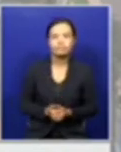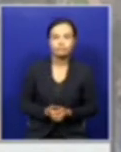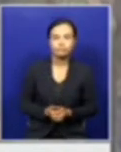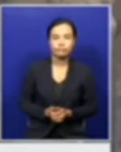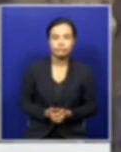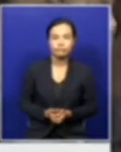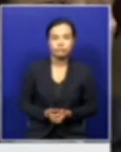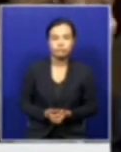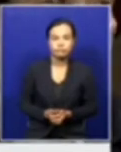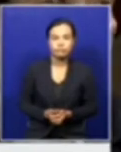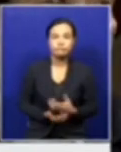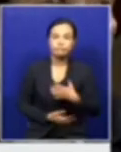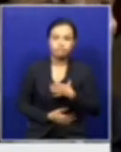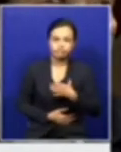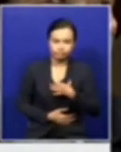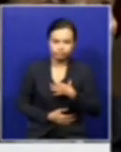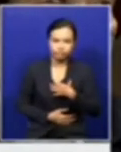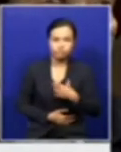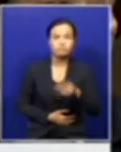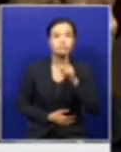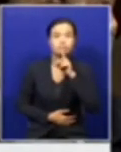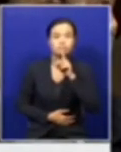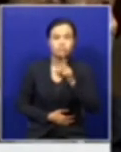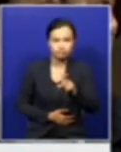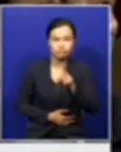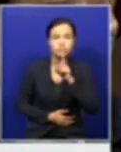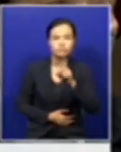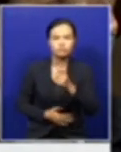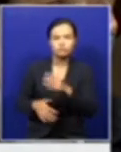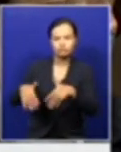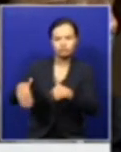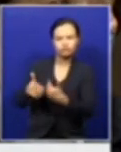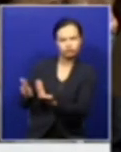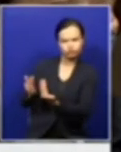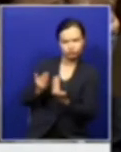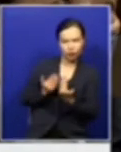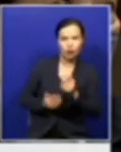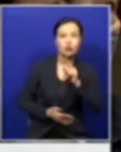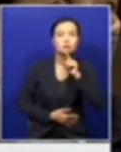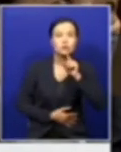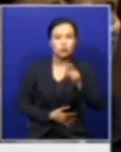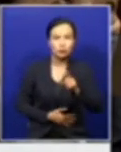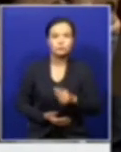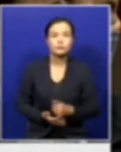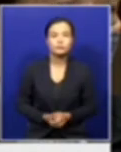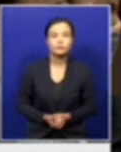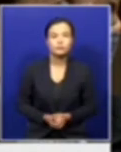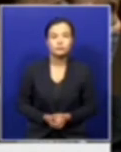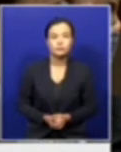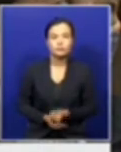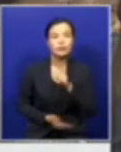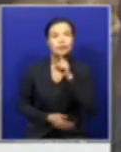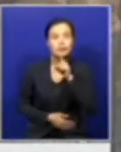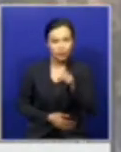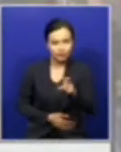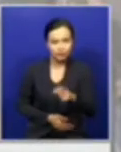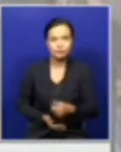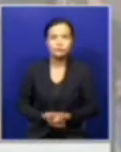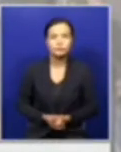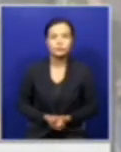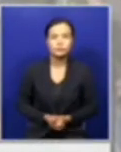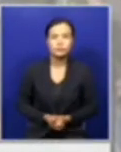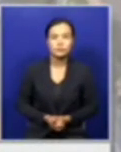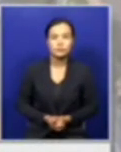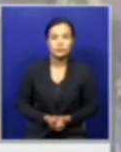ก็อยากจะถามแทนประชาชนเขาฝากถามมาค่ะท่านประธานเขาถามว่า